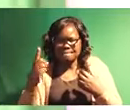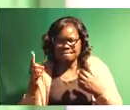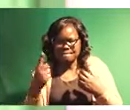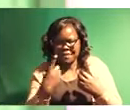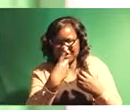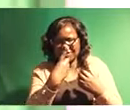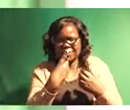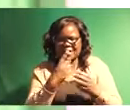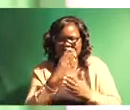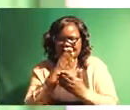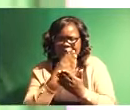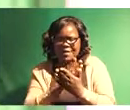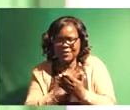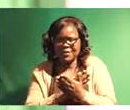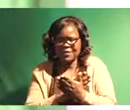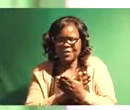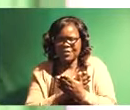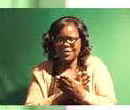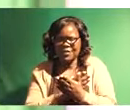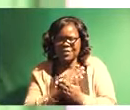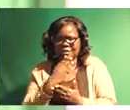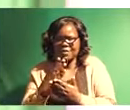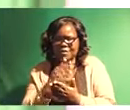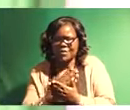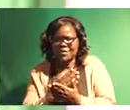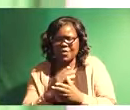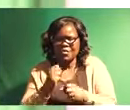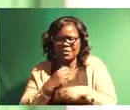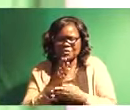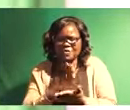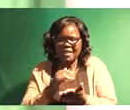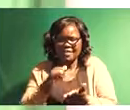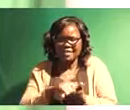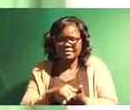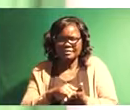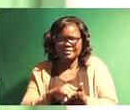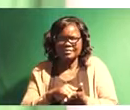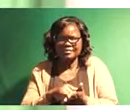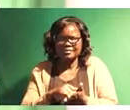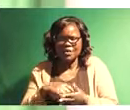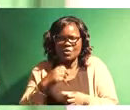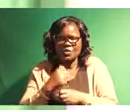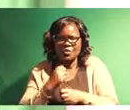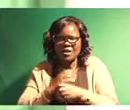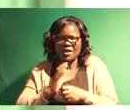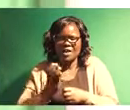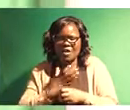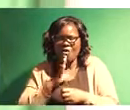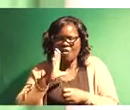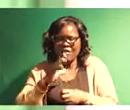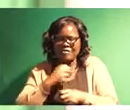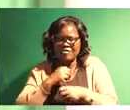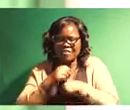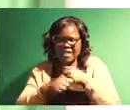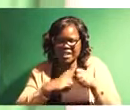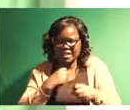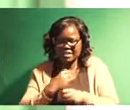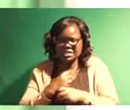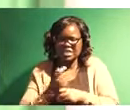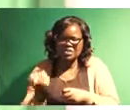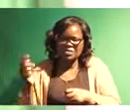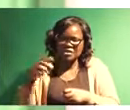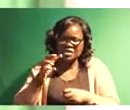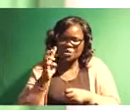yetu ya PPP, iko katika mipango yetu ya kuhakikisha kwamba kazi yetu ya miaka mitano ni